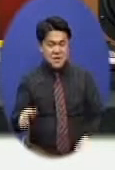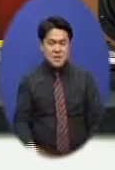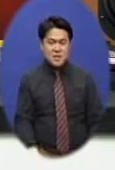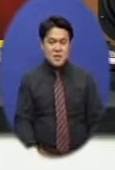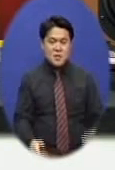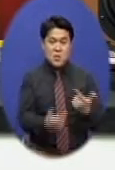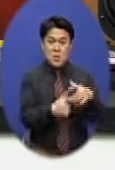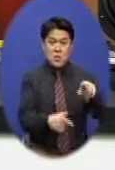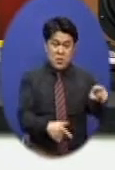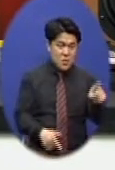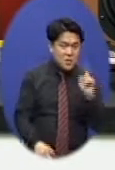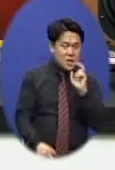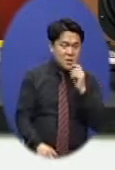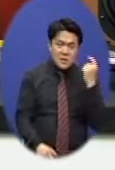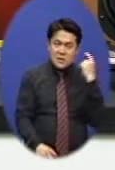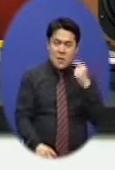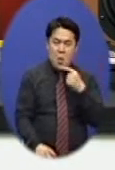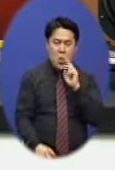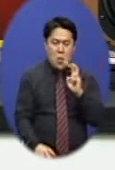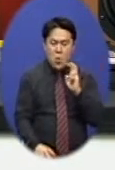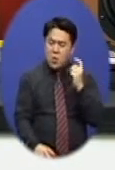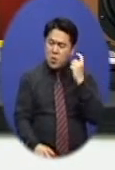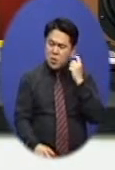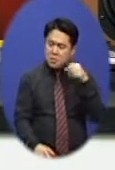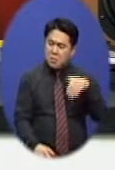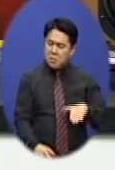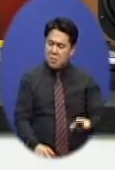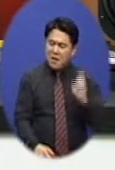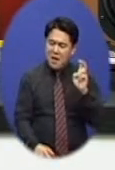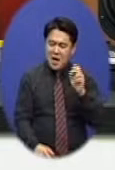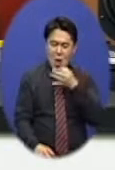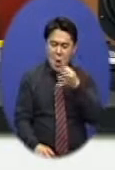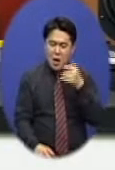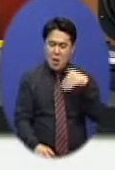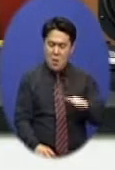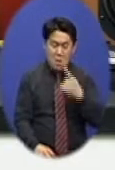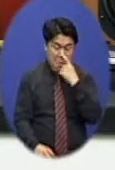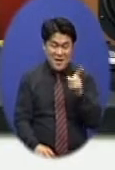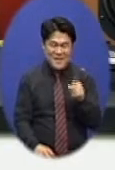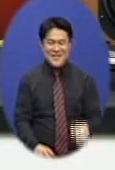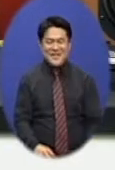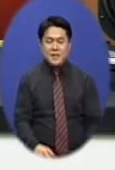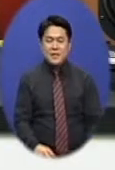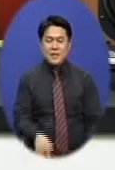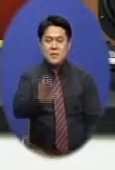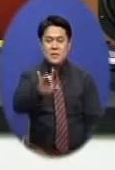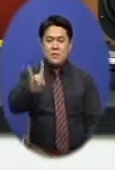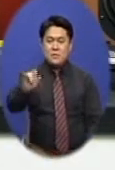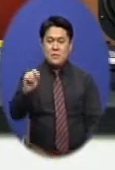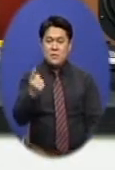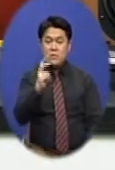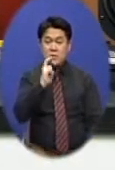예, 예. 부산에 계신 우리 아버님도 굉장히 중저음의 아주 중요성을 지금 너무 멋져요. 자, 그러면 예. 배호 선생님 노래